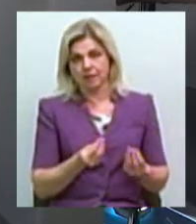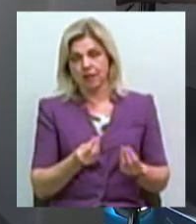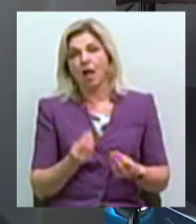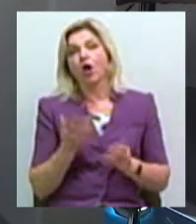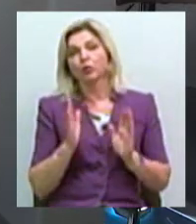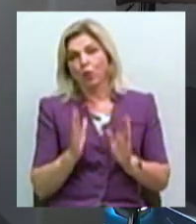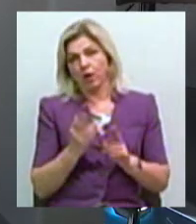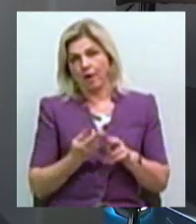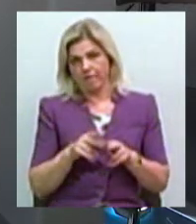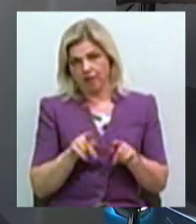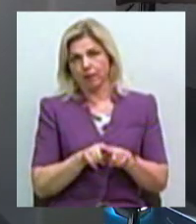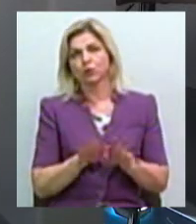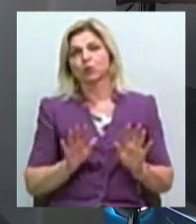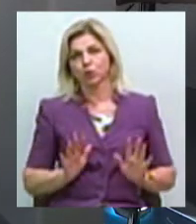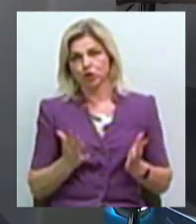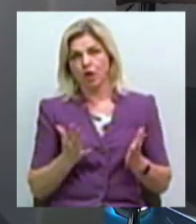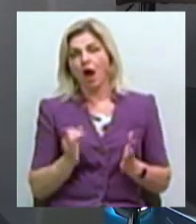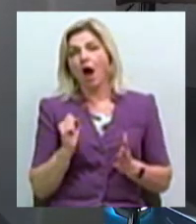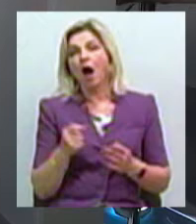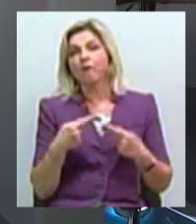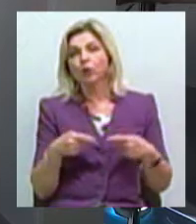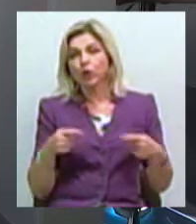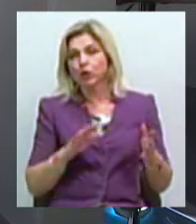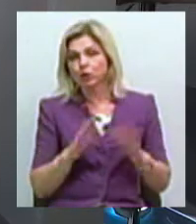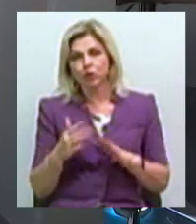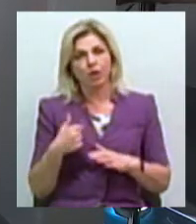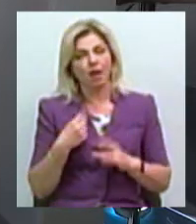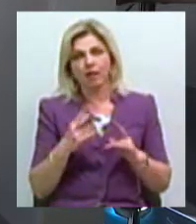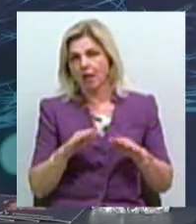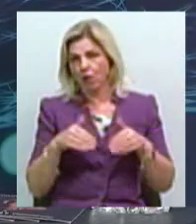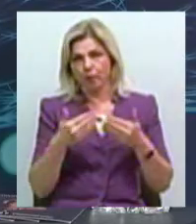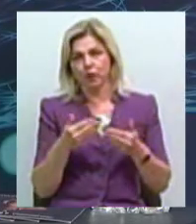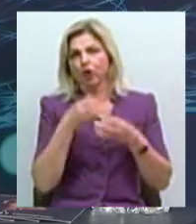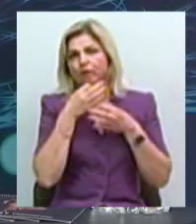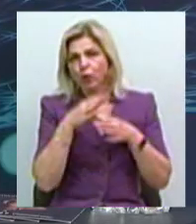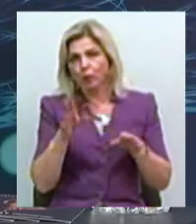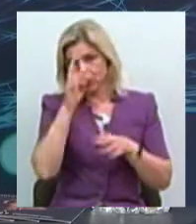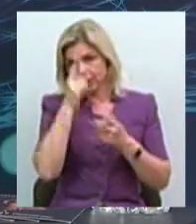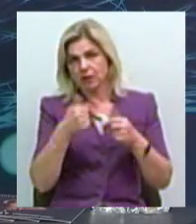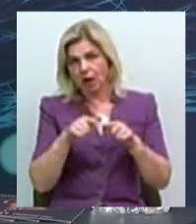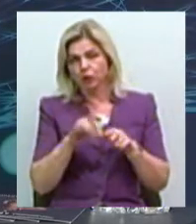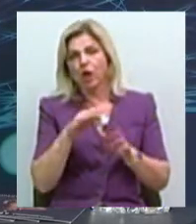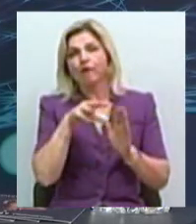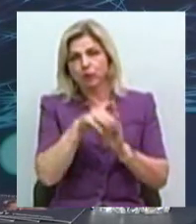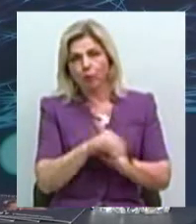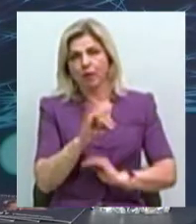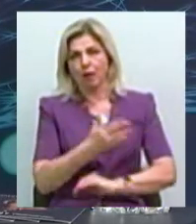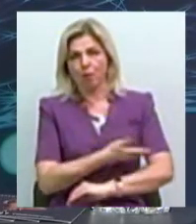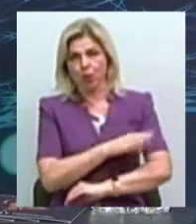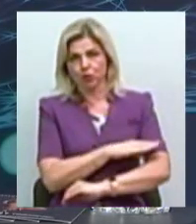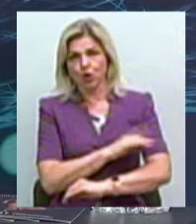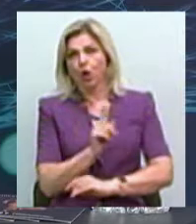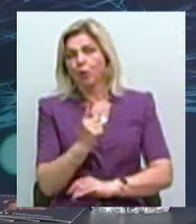только в этом случае. А в остальных случаях я не рекомендую, конечно, в любую страну, в том числе и в Польше, потому что тенденция сейчас